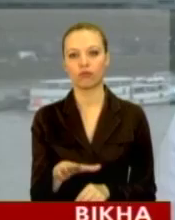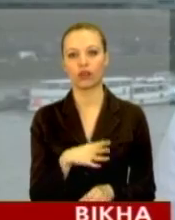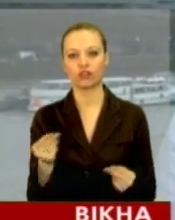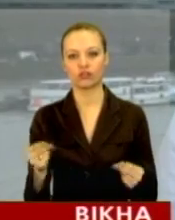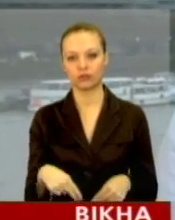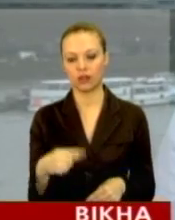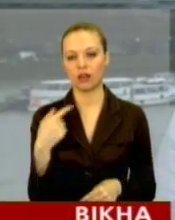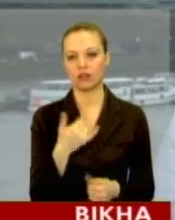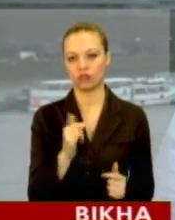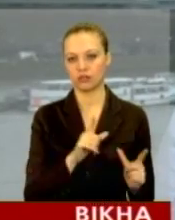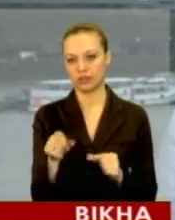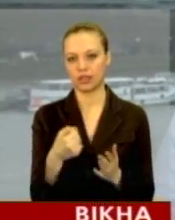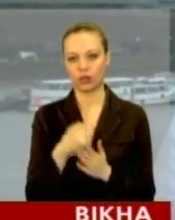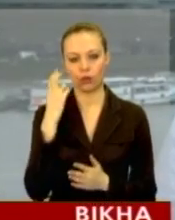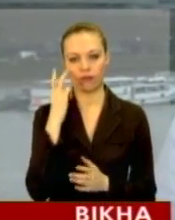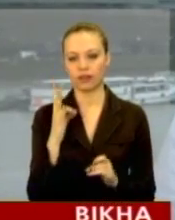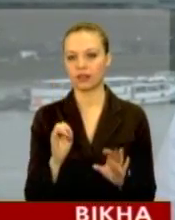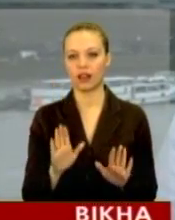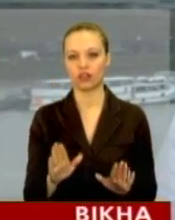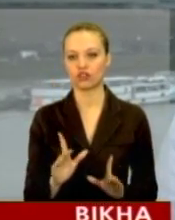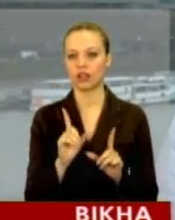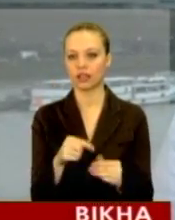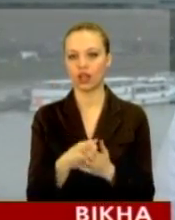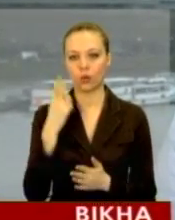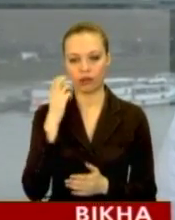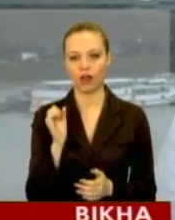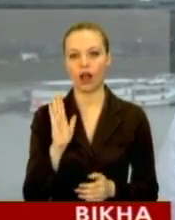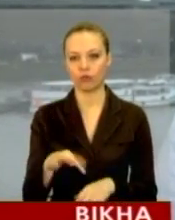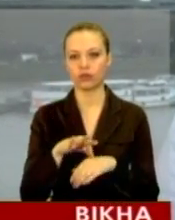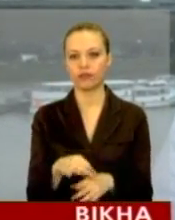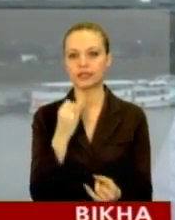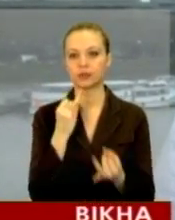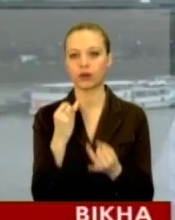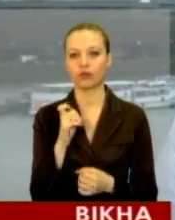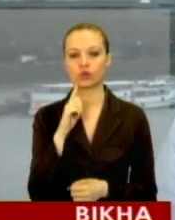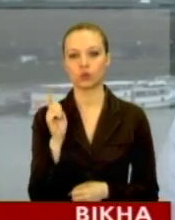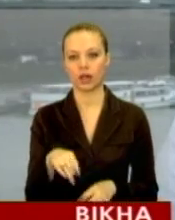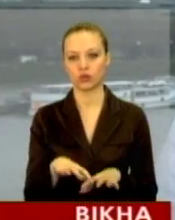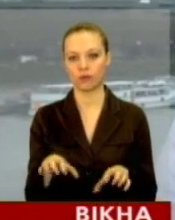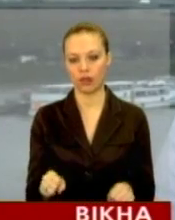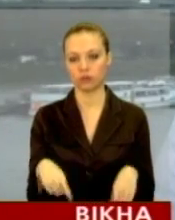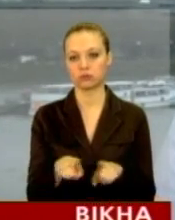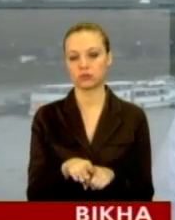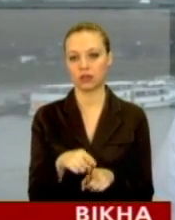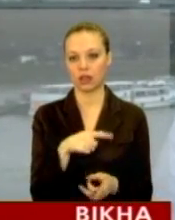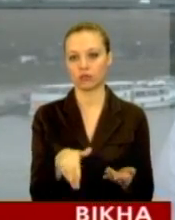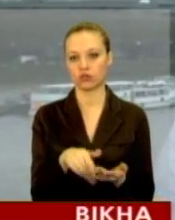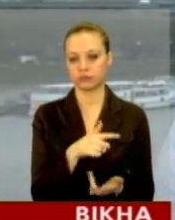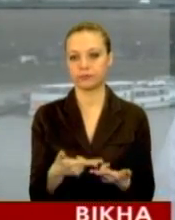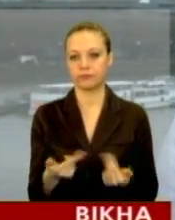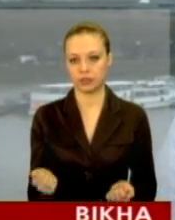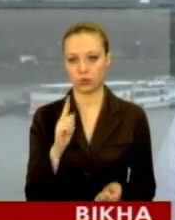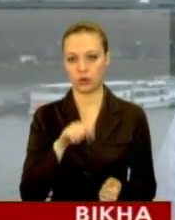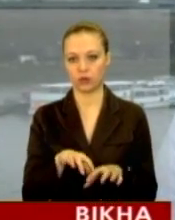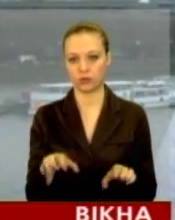меморандуму, їде до Києва. Не лише їде до Києва, а буде вести переговори з українською владою, таким чином визнаючи